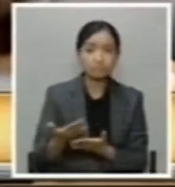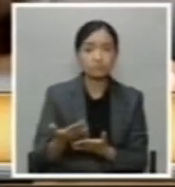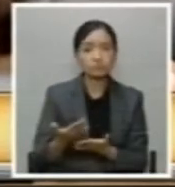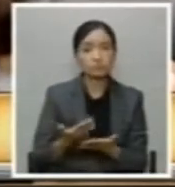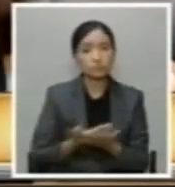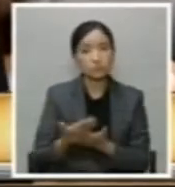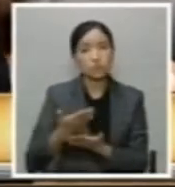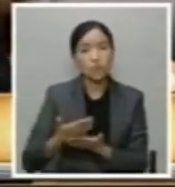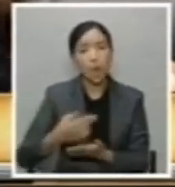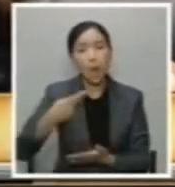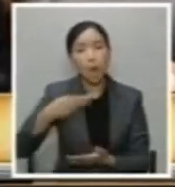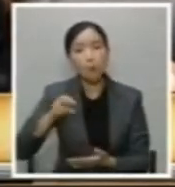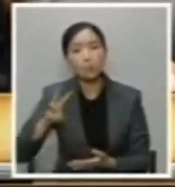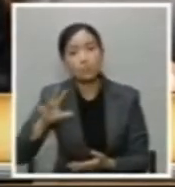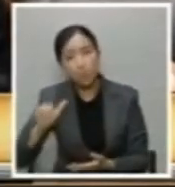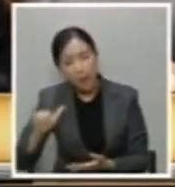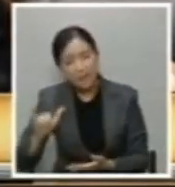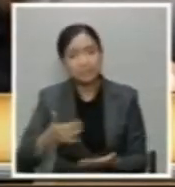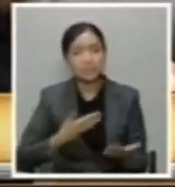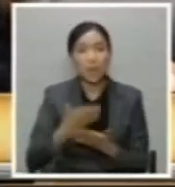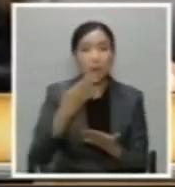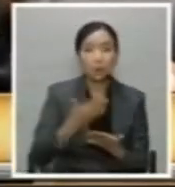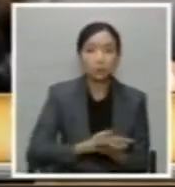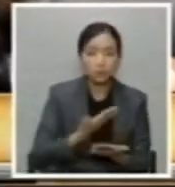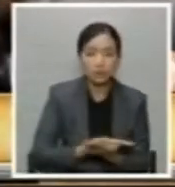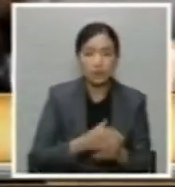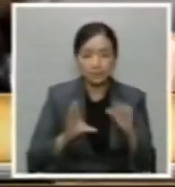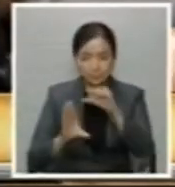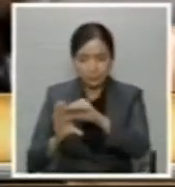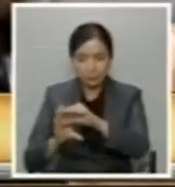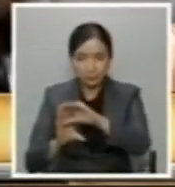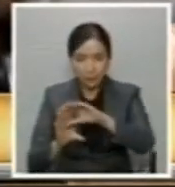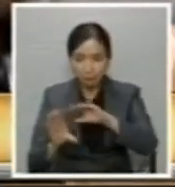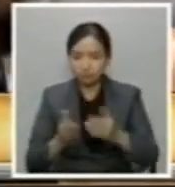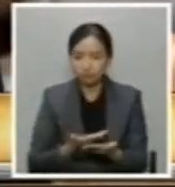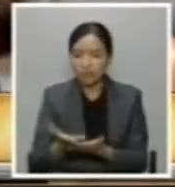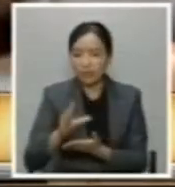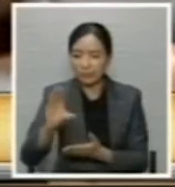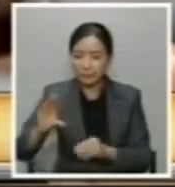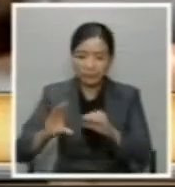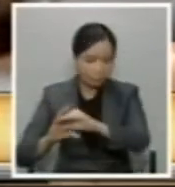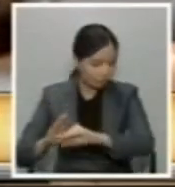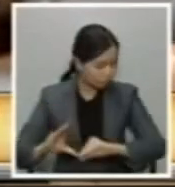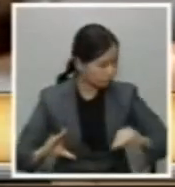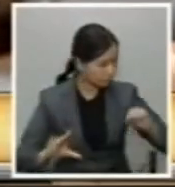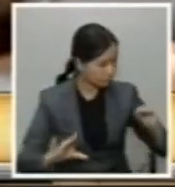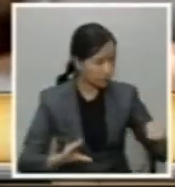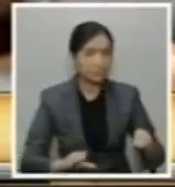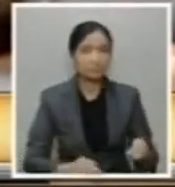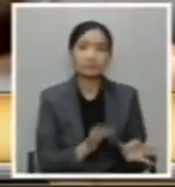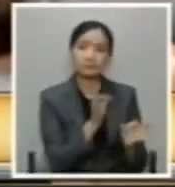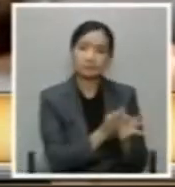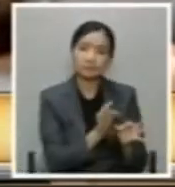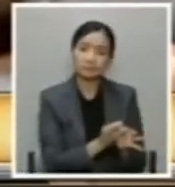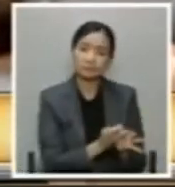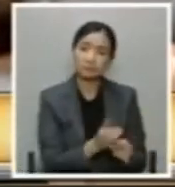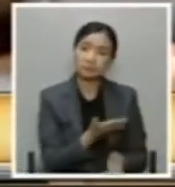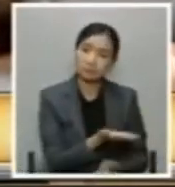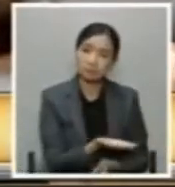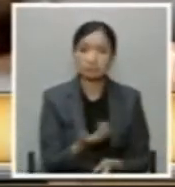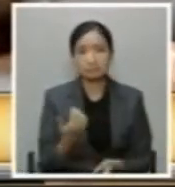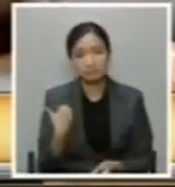อตเตอรี่ที่จะกลับเข้ามาเป็นเงินสมทบของประชาชนในบัญชีกอช.ของตนหรือไม่นะครับอัน